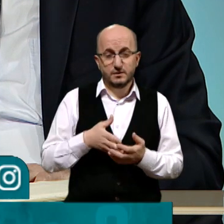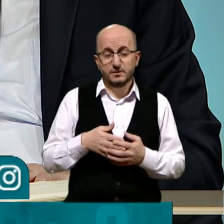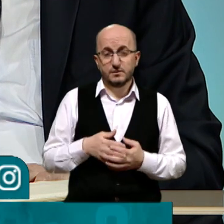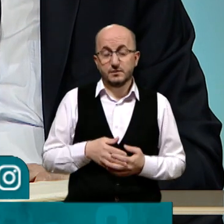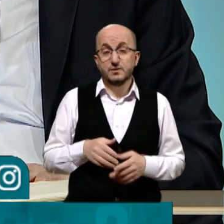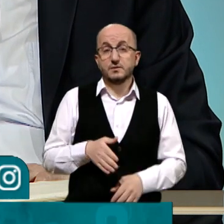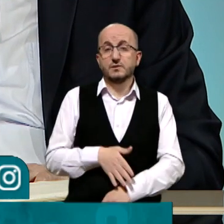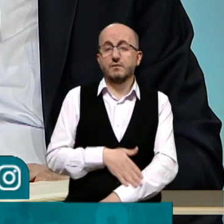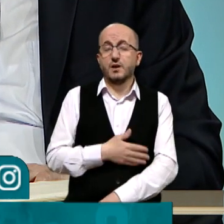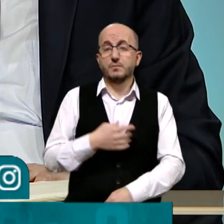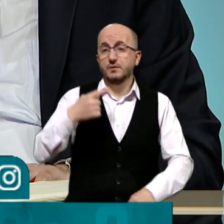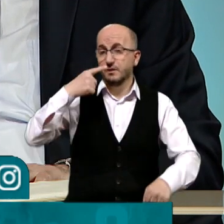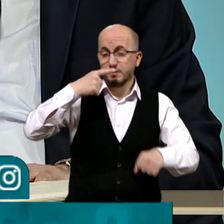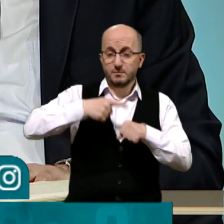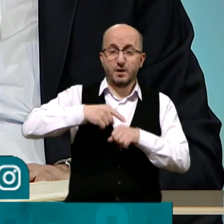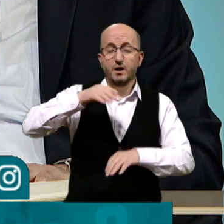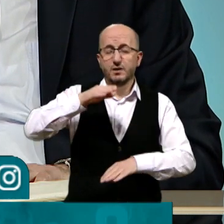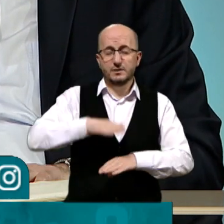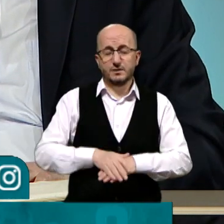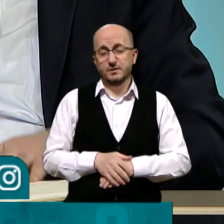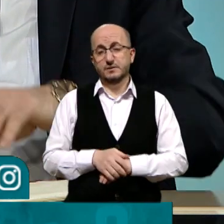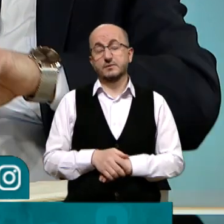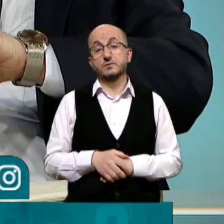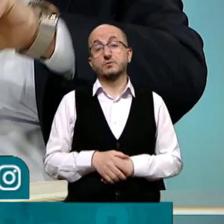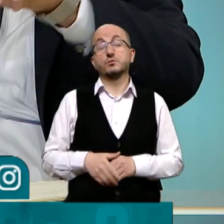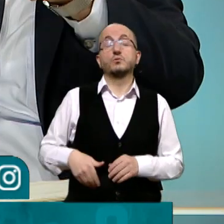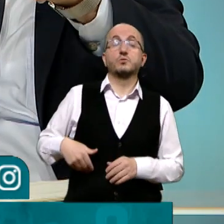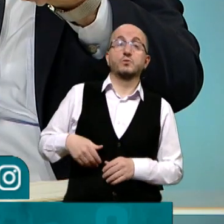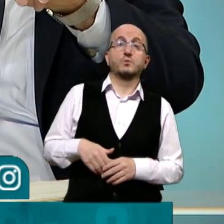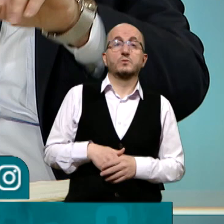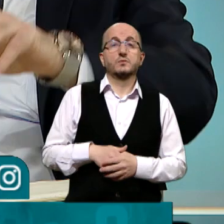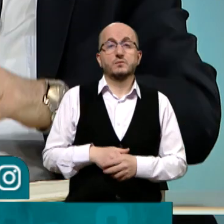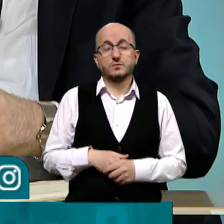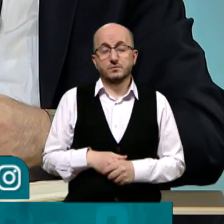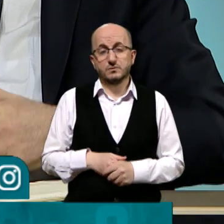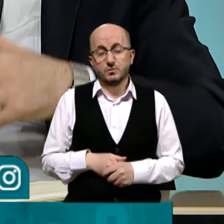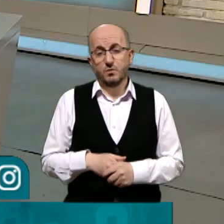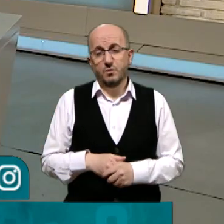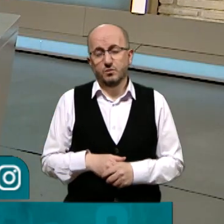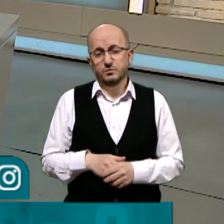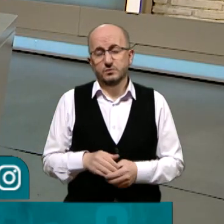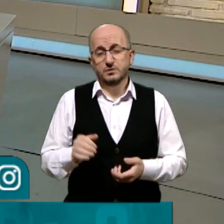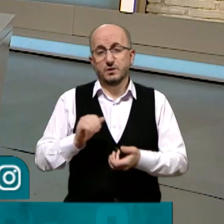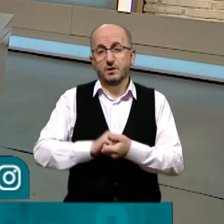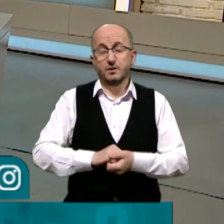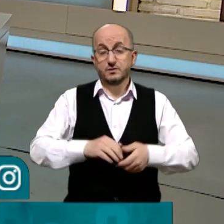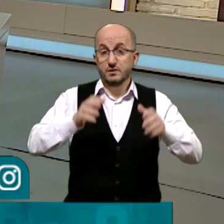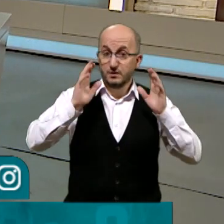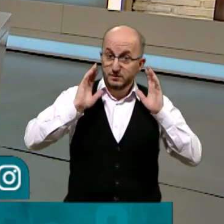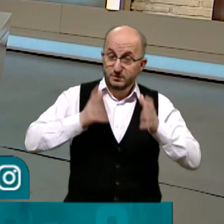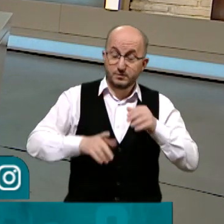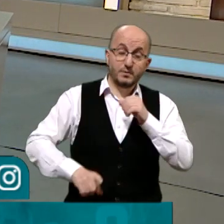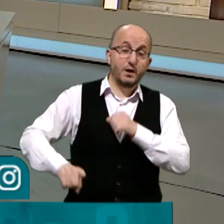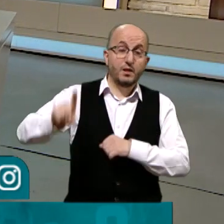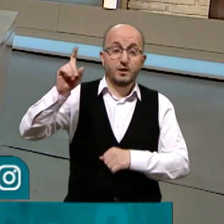ibadetlerde sevabına İman ederek Ecrin'e İman ederek sonra vakti sağ ben onu ihlasla kılıp Ecrin'i de